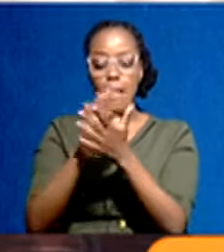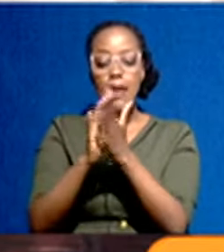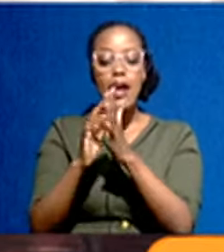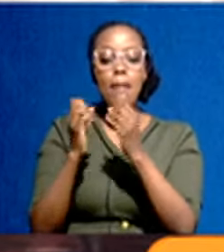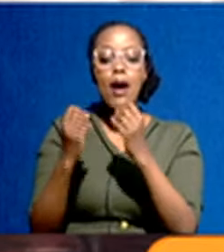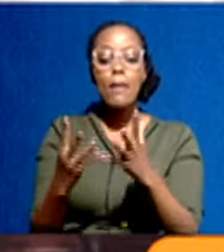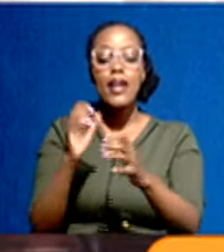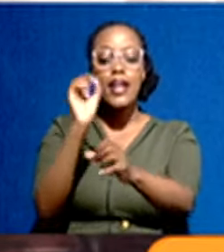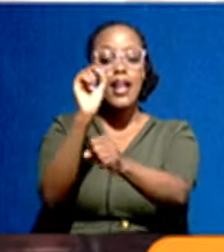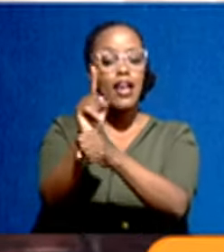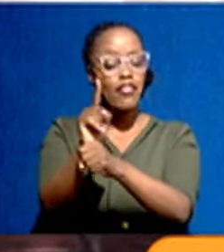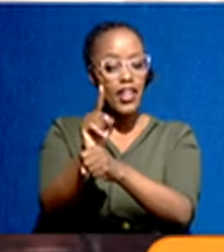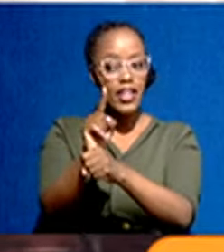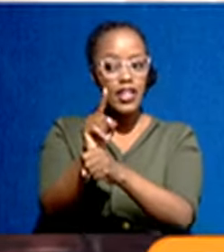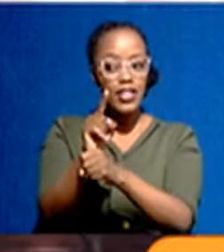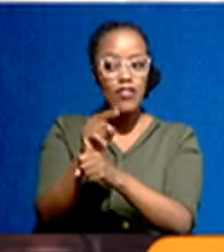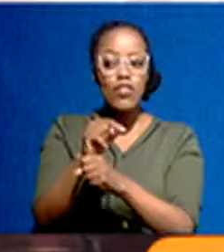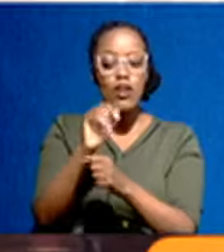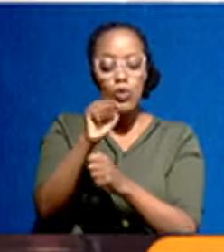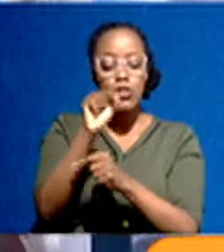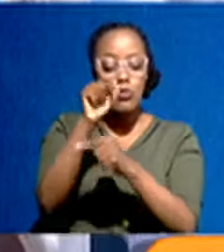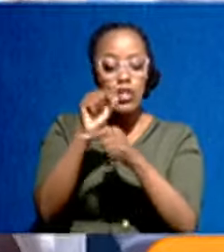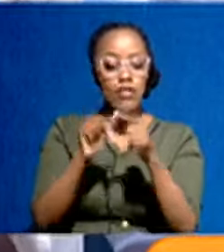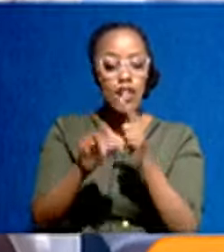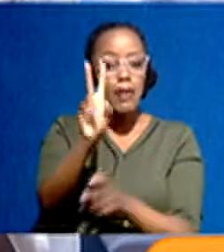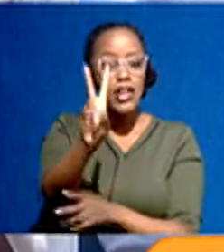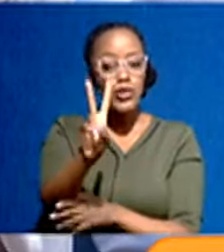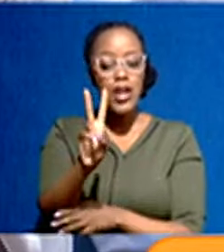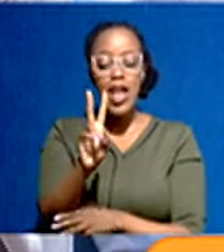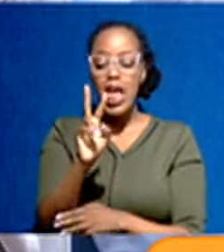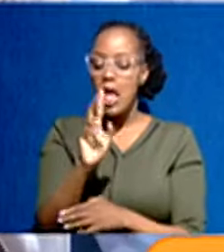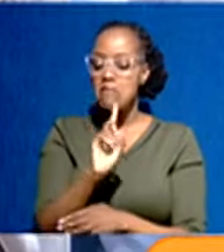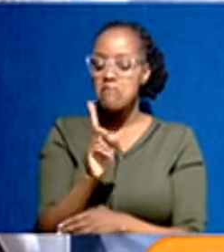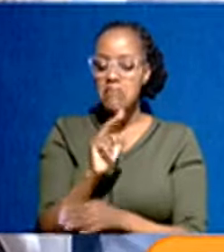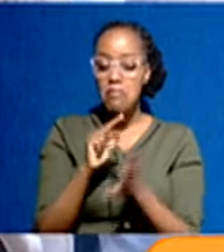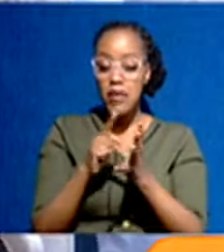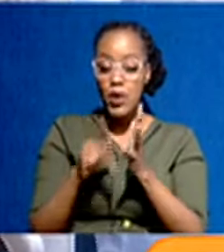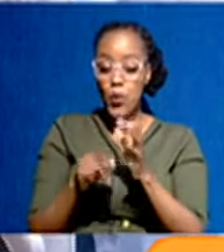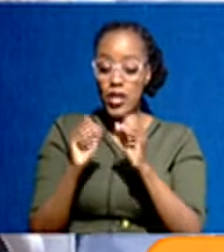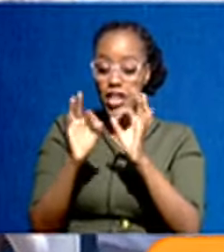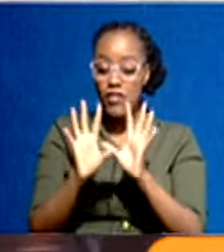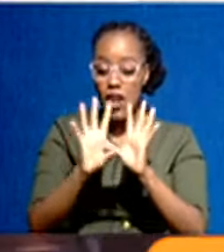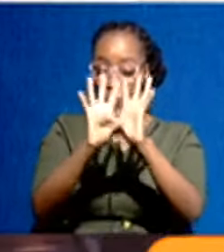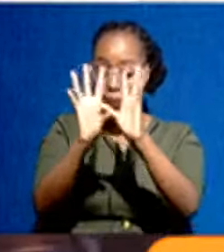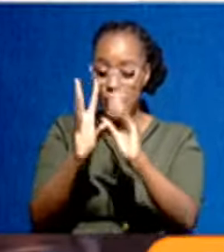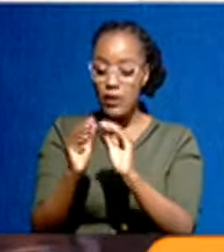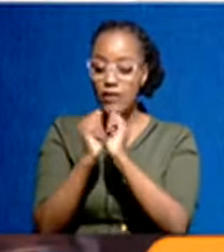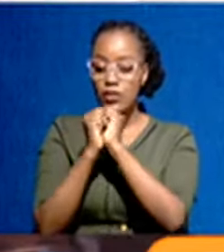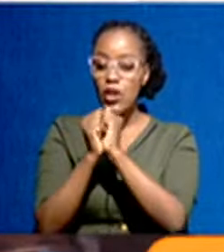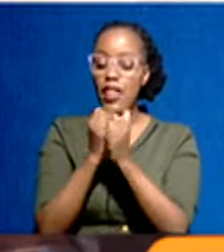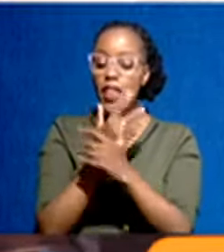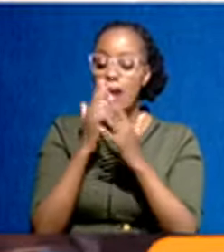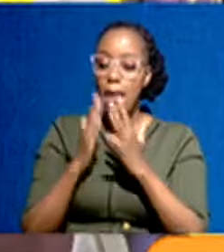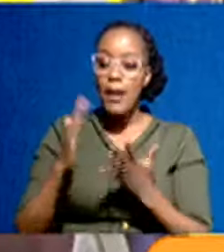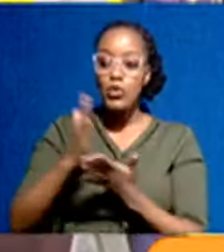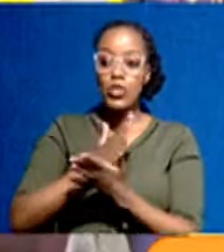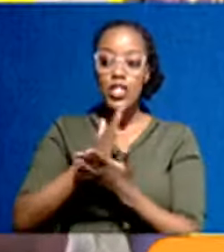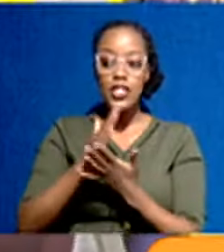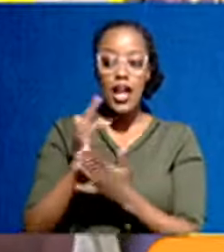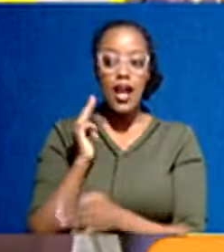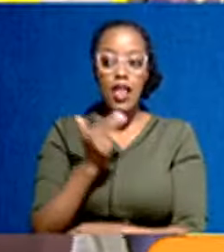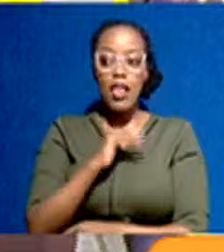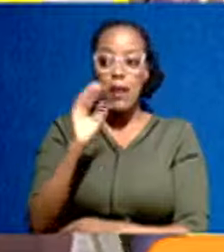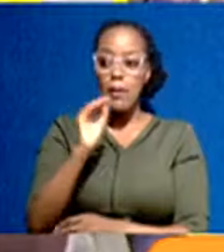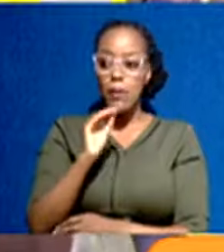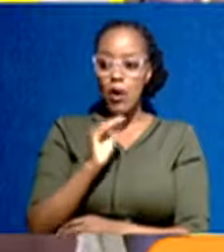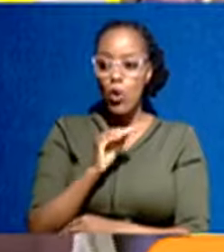11. Unaweza divide by 2. Kwa hiyo kumaanisha tukishikanisha hakuna mtu atatugawa katikati. Tunaelekea